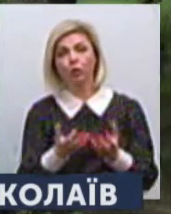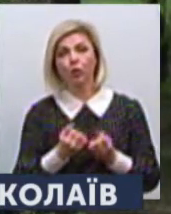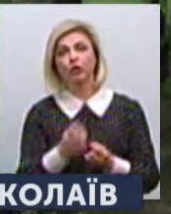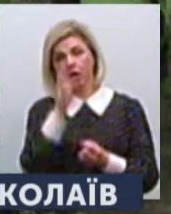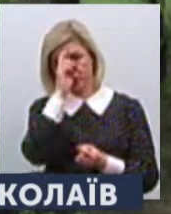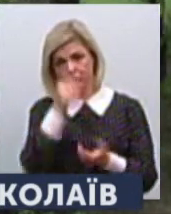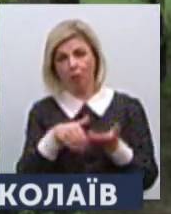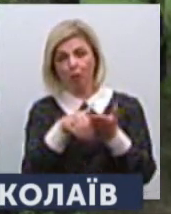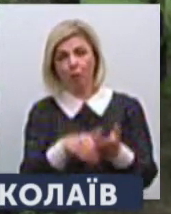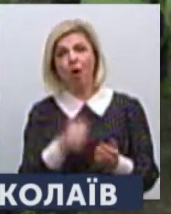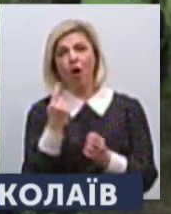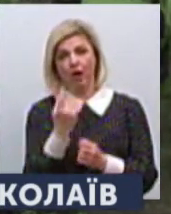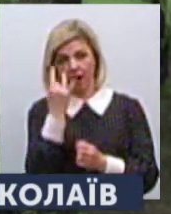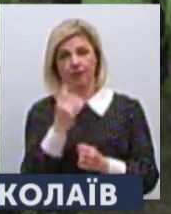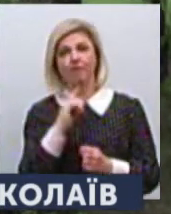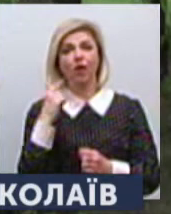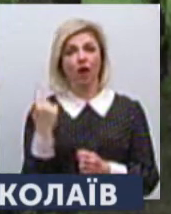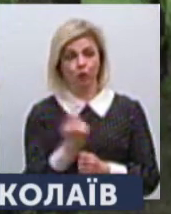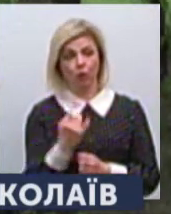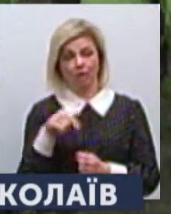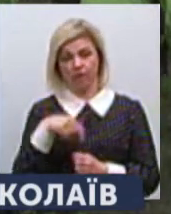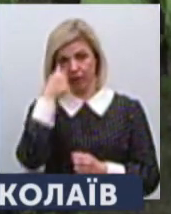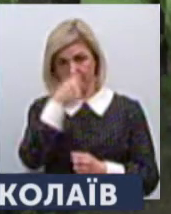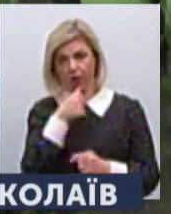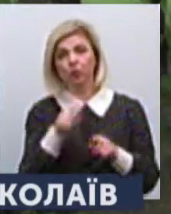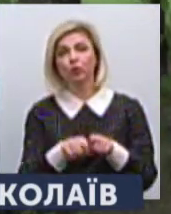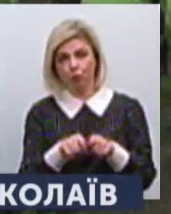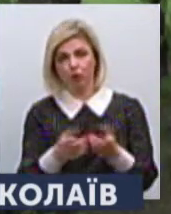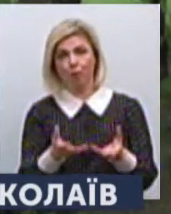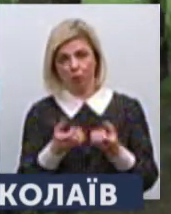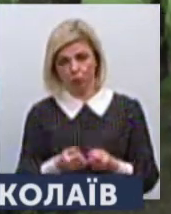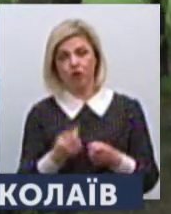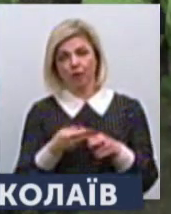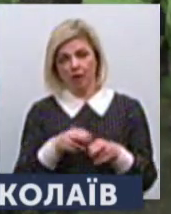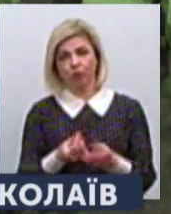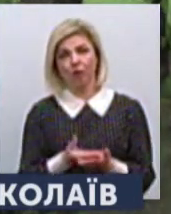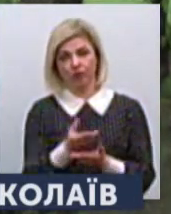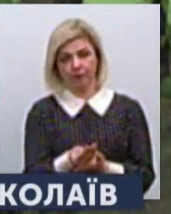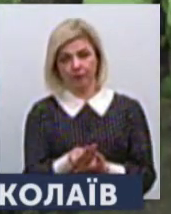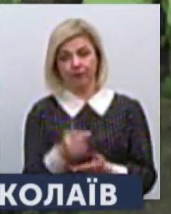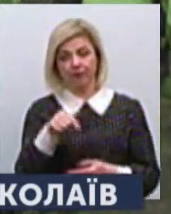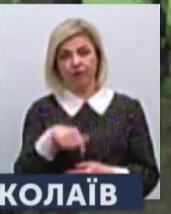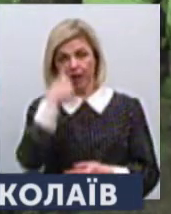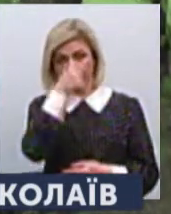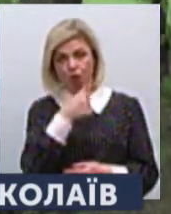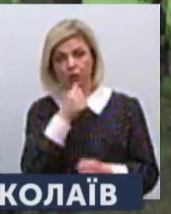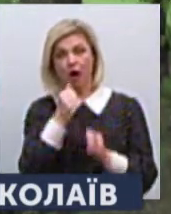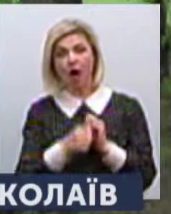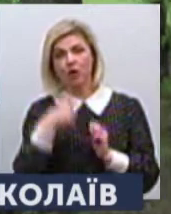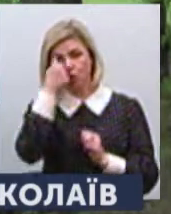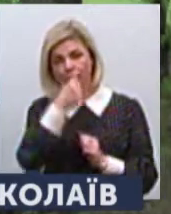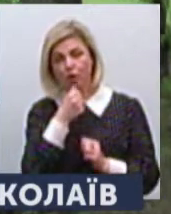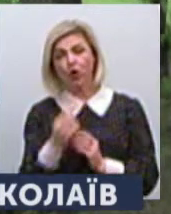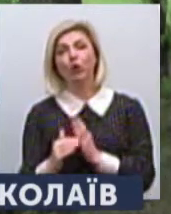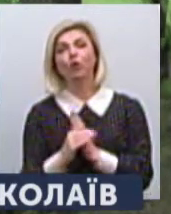року. Цьогоріч також отримав цю виплату. В цьому році в мене щорічна, як вона, винагорода чи як